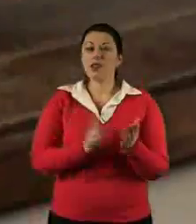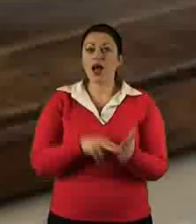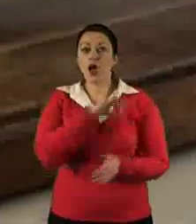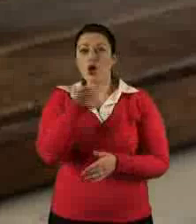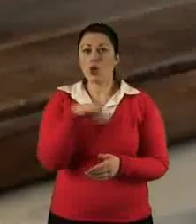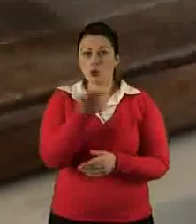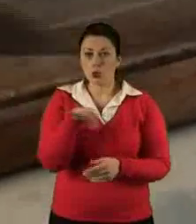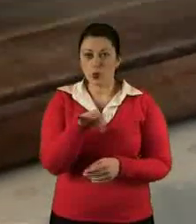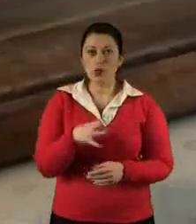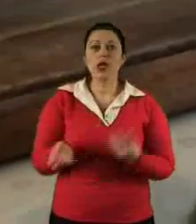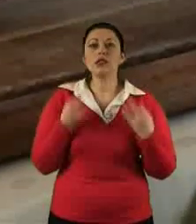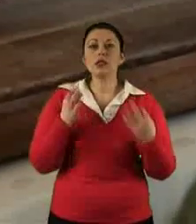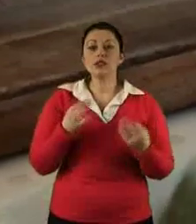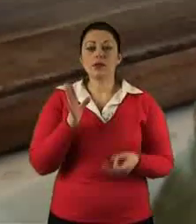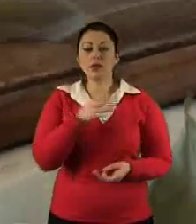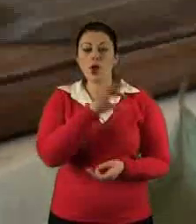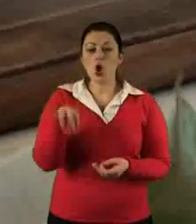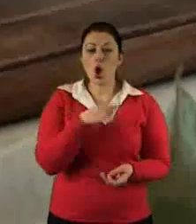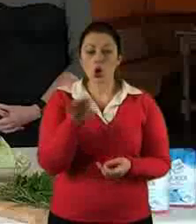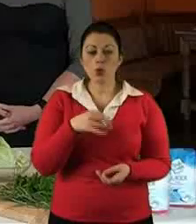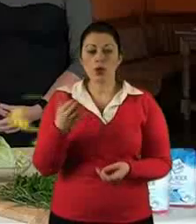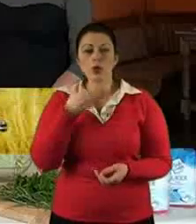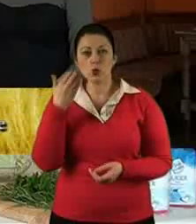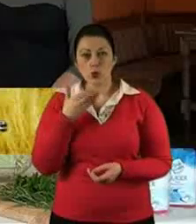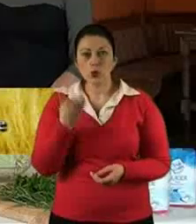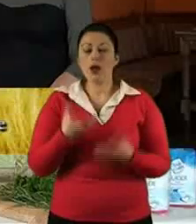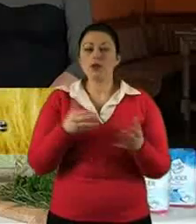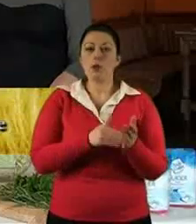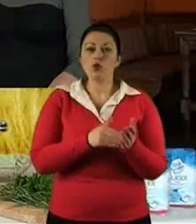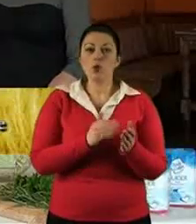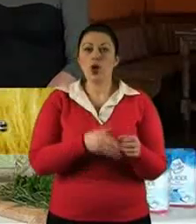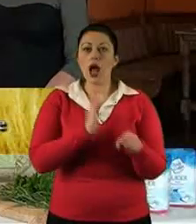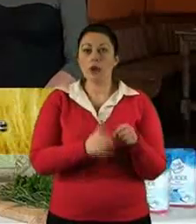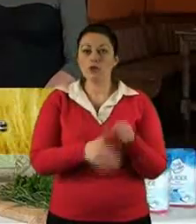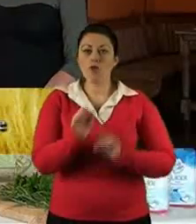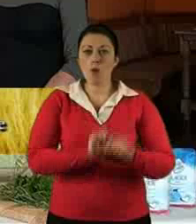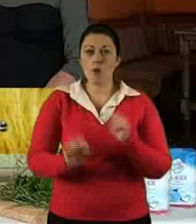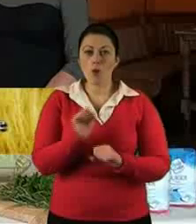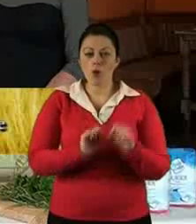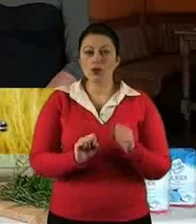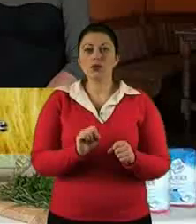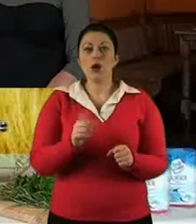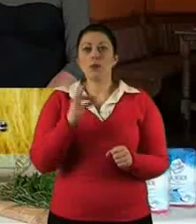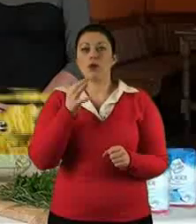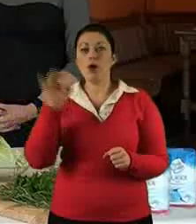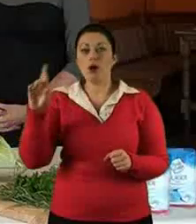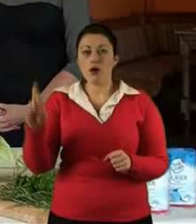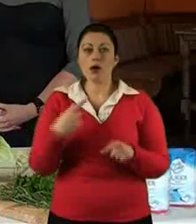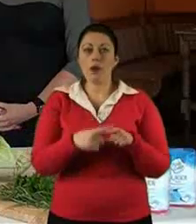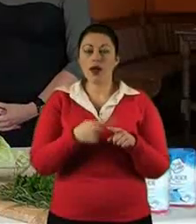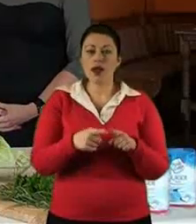czas na przepis kulinarny. Dzisiaj będziemy gotowali zupę parzy brodę, do tego potrzebujemy kapustę włoską,